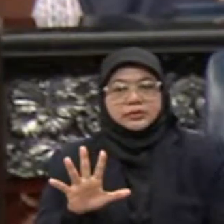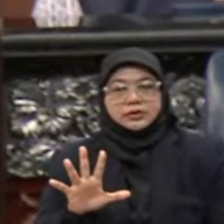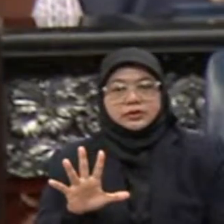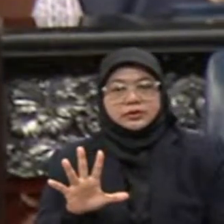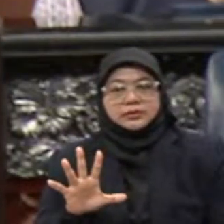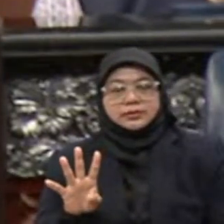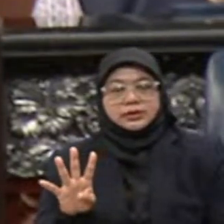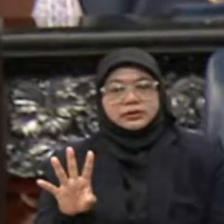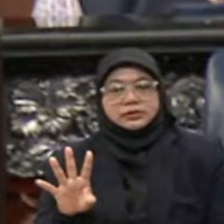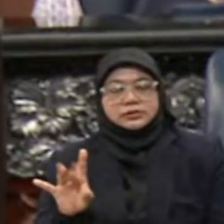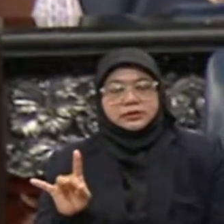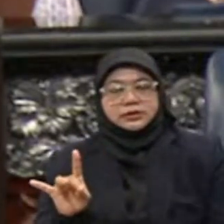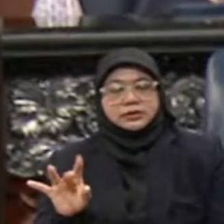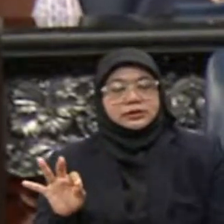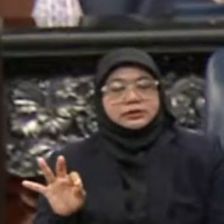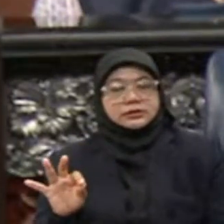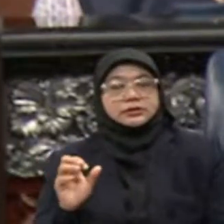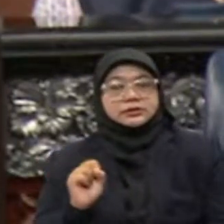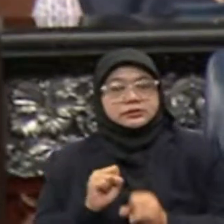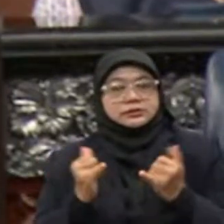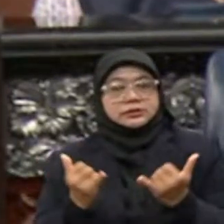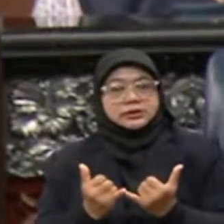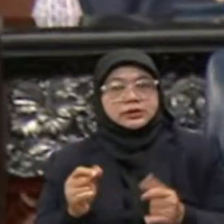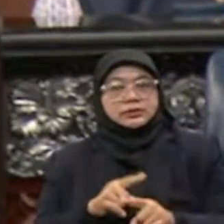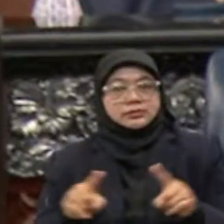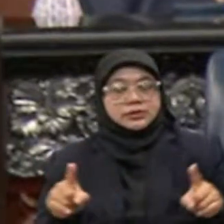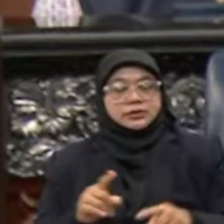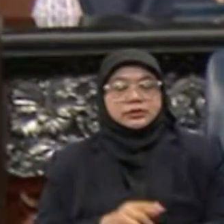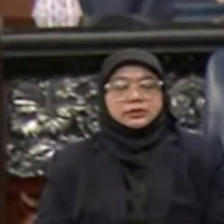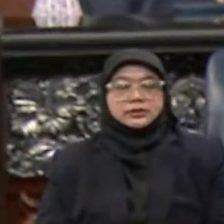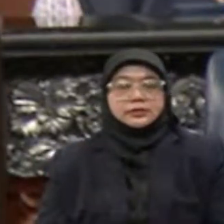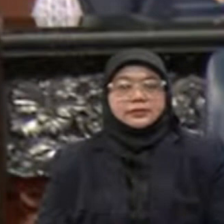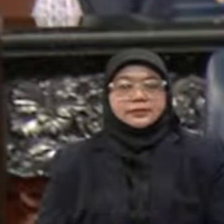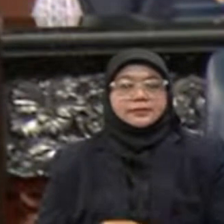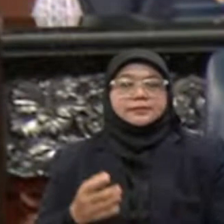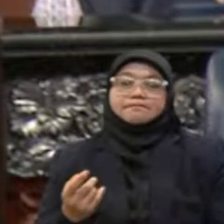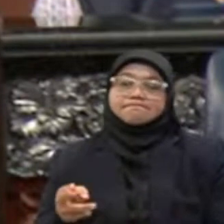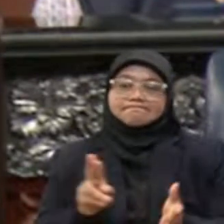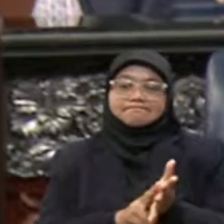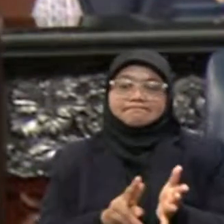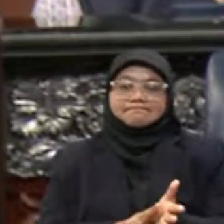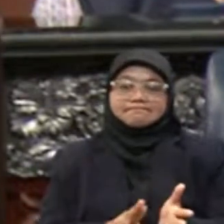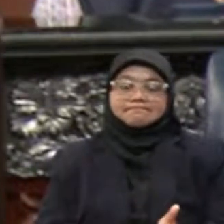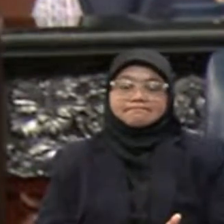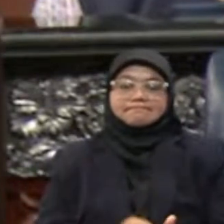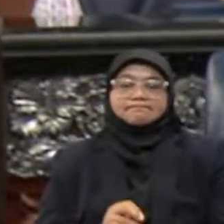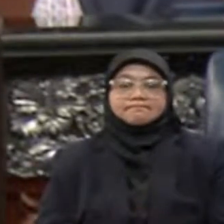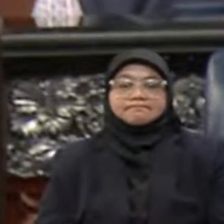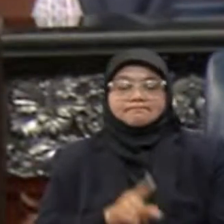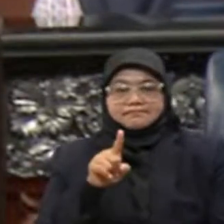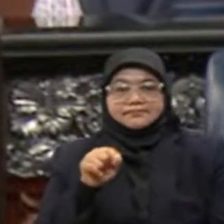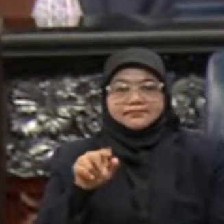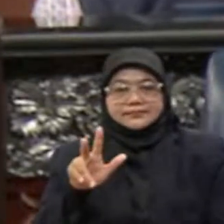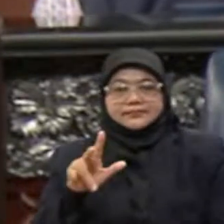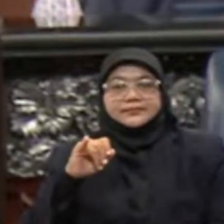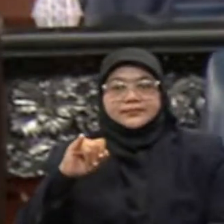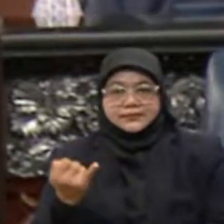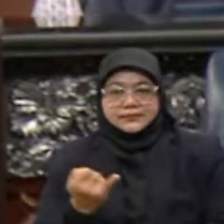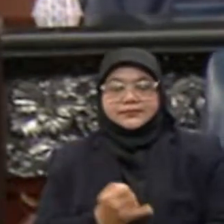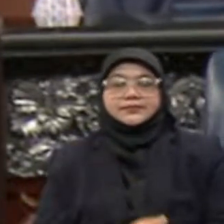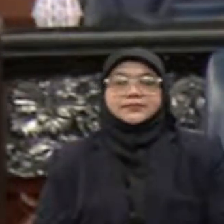420.549 Syarikat tetapi yang mendaftar ialah satu bulan tiga juta